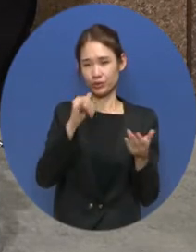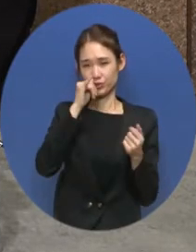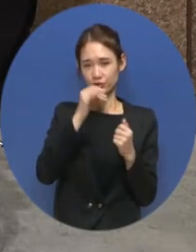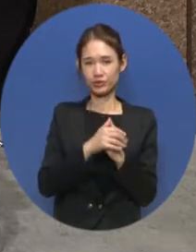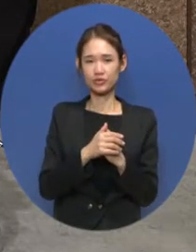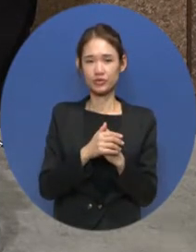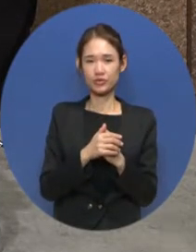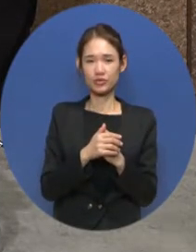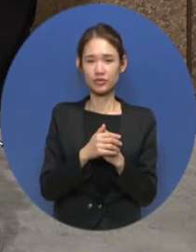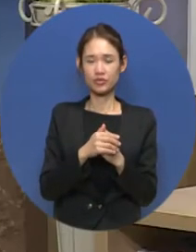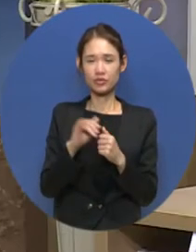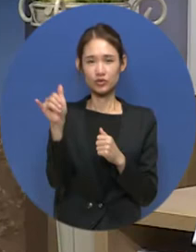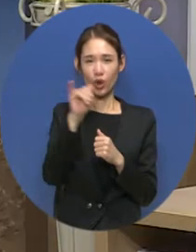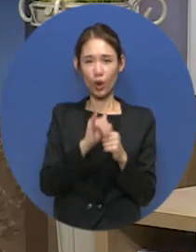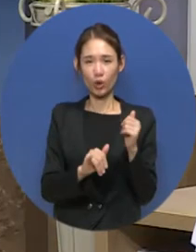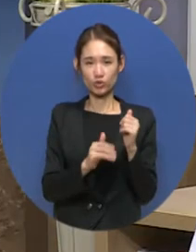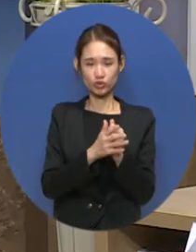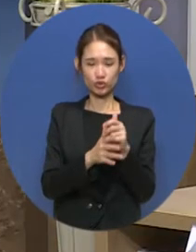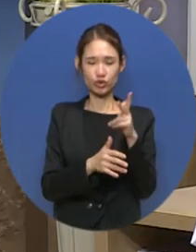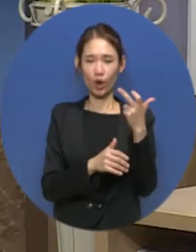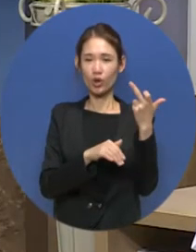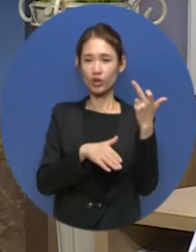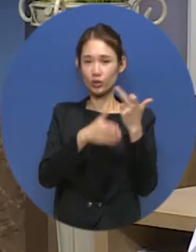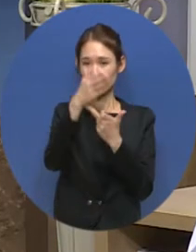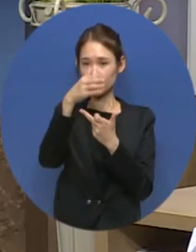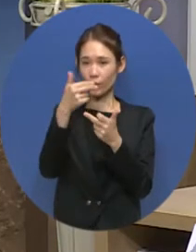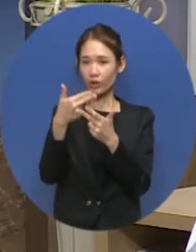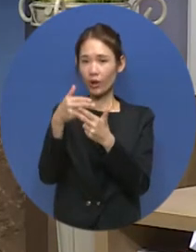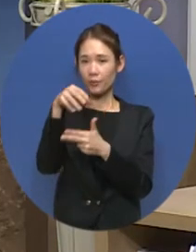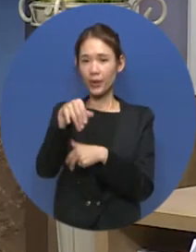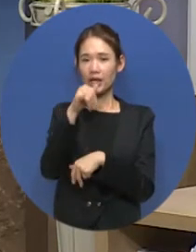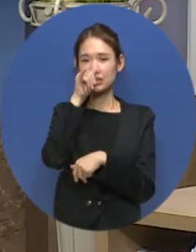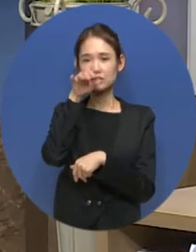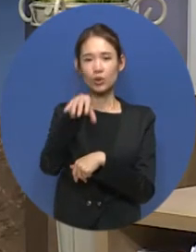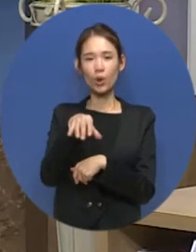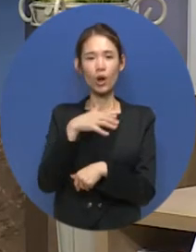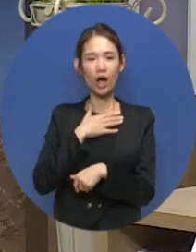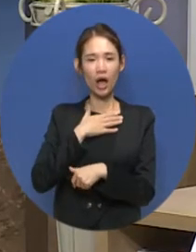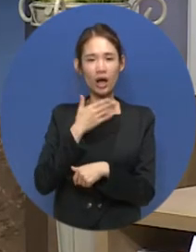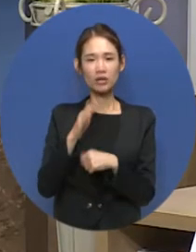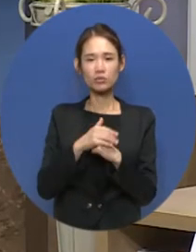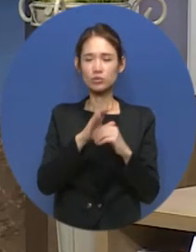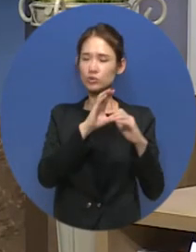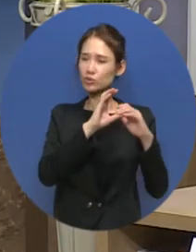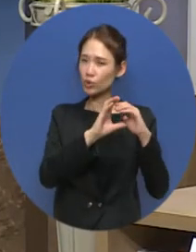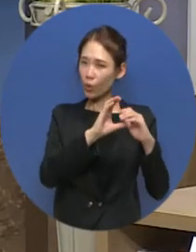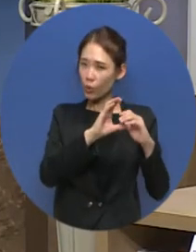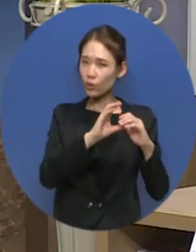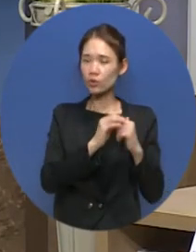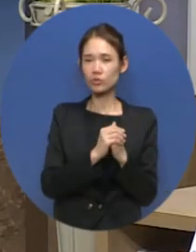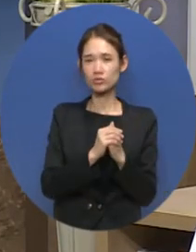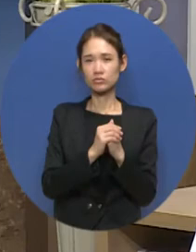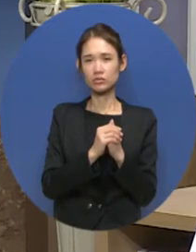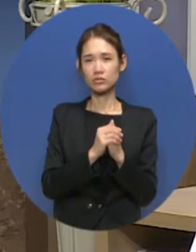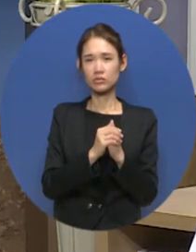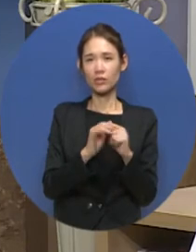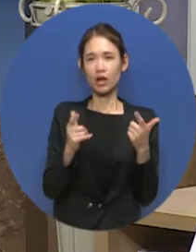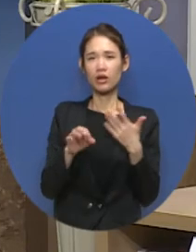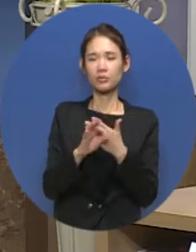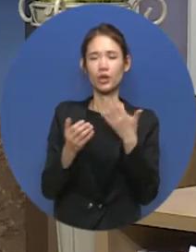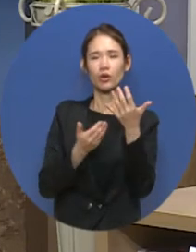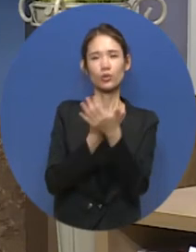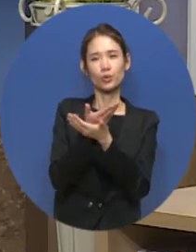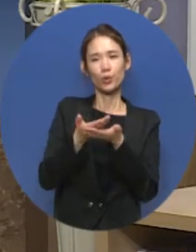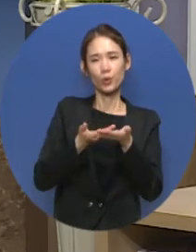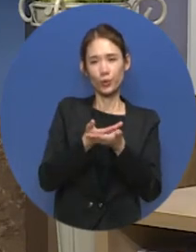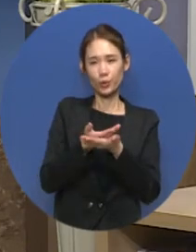근데 이 전국 17개 시도에 협회가 있는 것으로 알고 있는데 네. 그렇다면은 이런 뭐 소통이라든지 네.